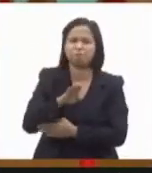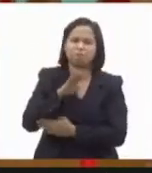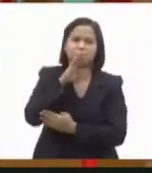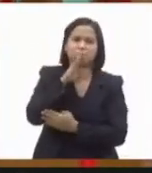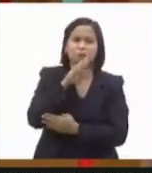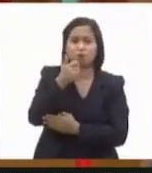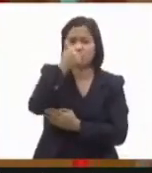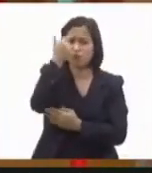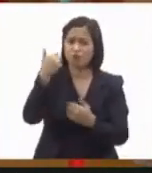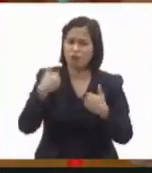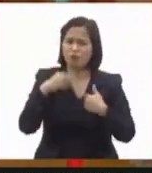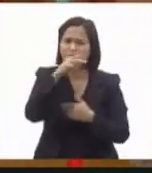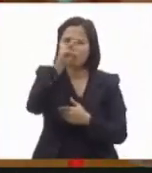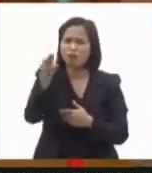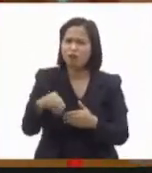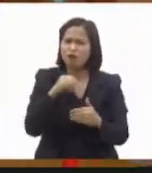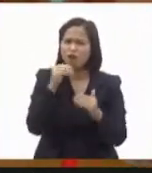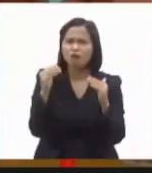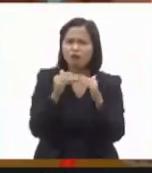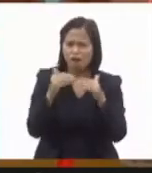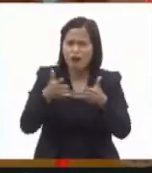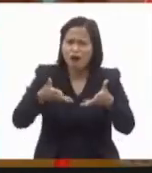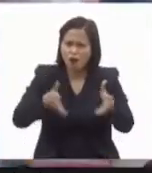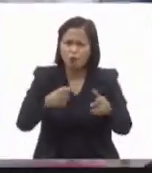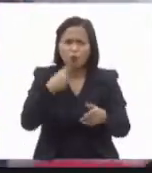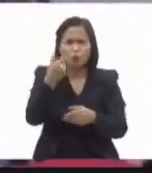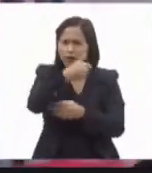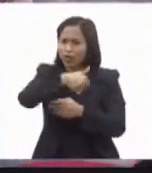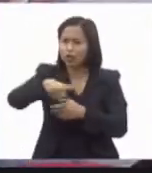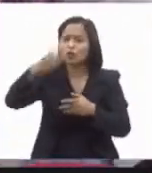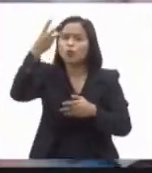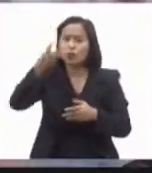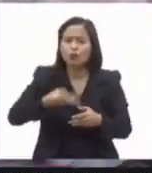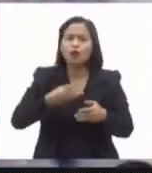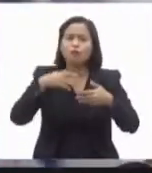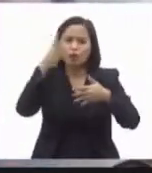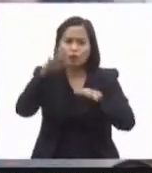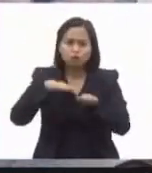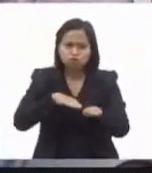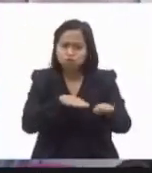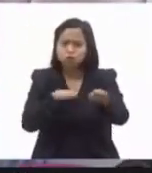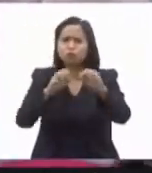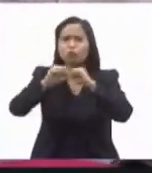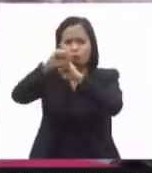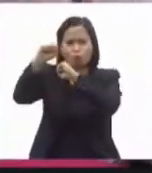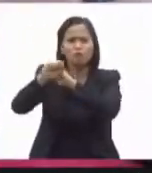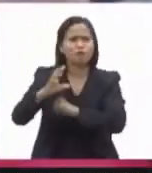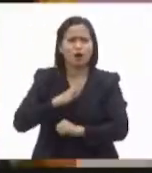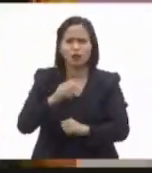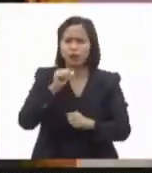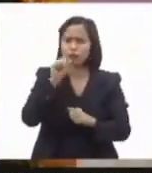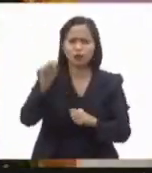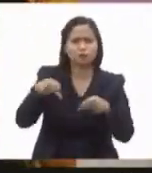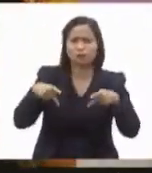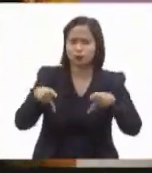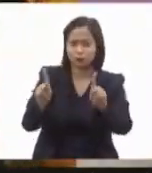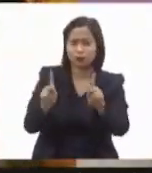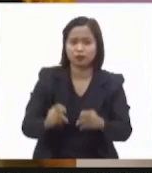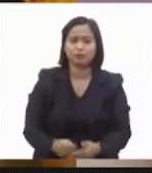Maynila, pinapayagan nilang mag-motorcade ang kahit na sinong kandidato na hindi na kailangan ng permit.